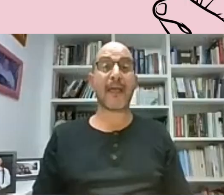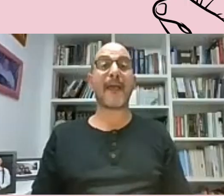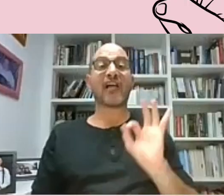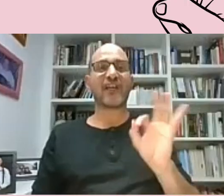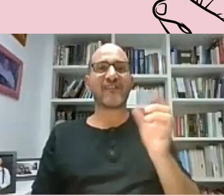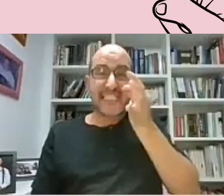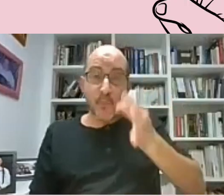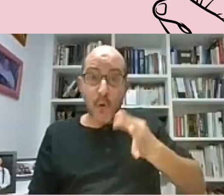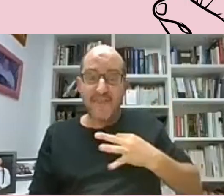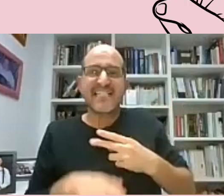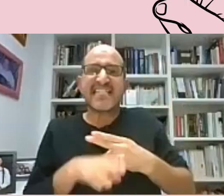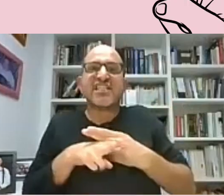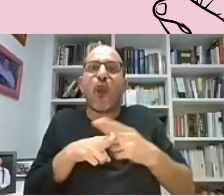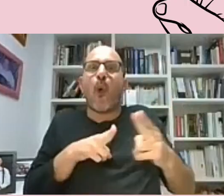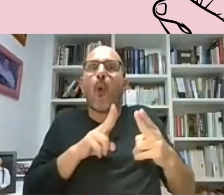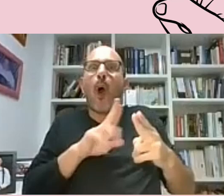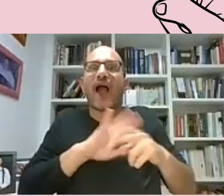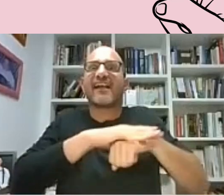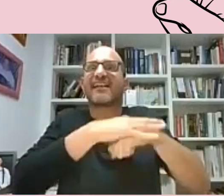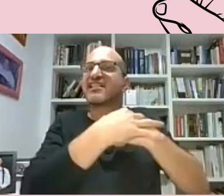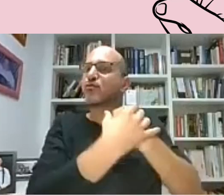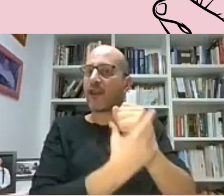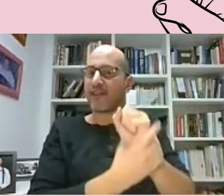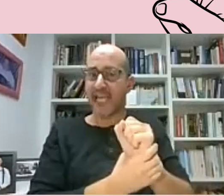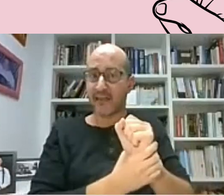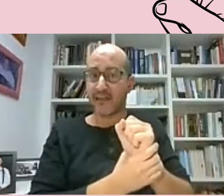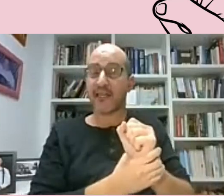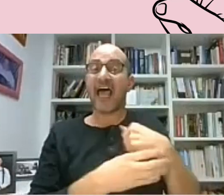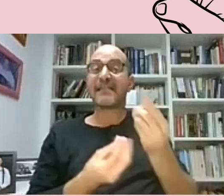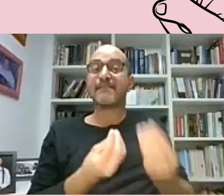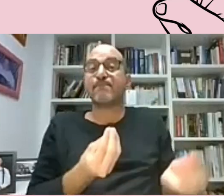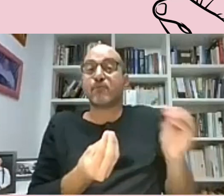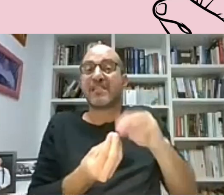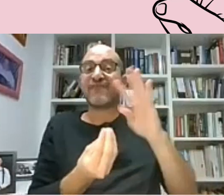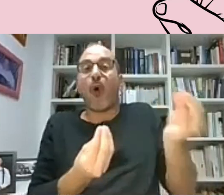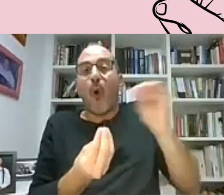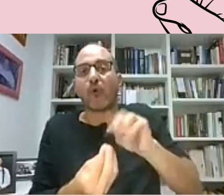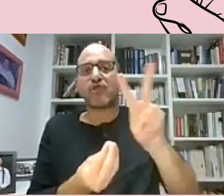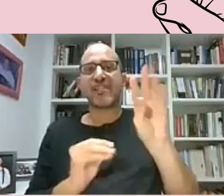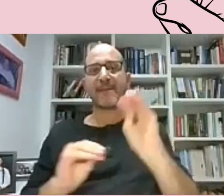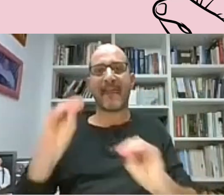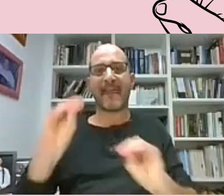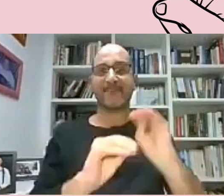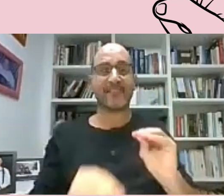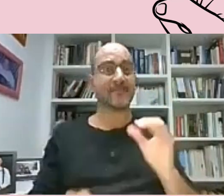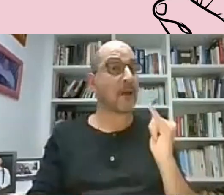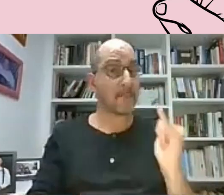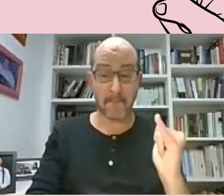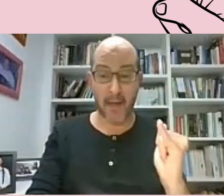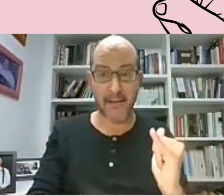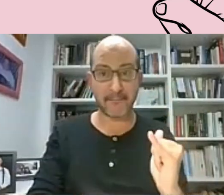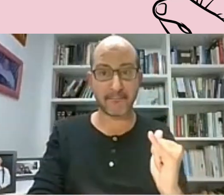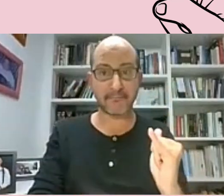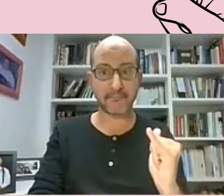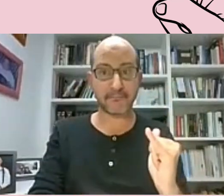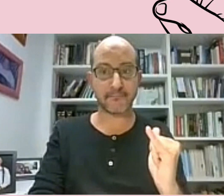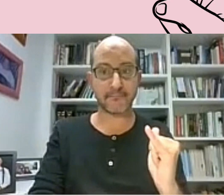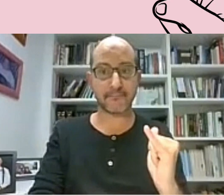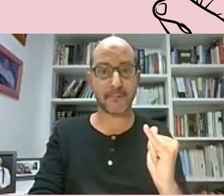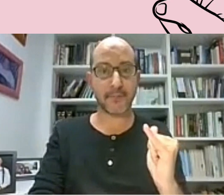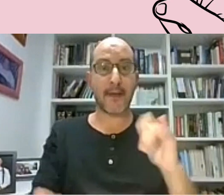תצורת יד. עכשיו שימו לב, זה לא רק תצורת היד. אני מוסיף עוד שני רכיבים. שמה